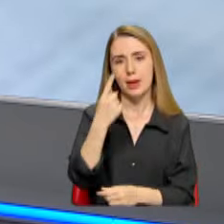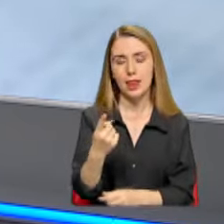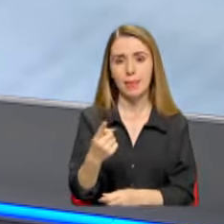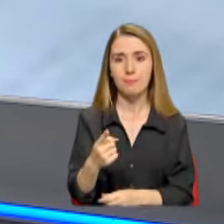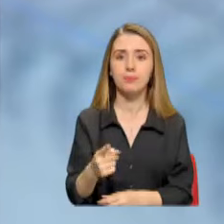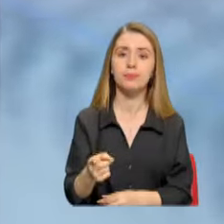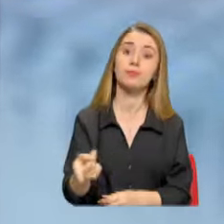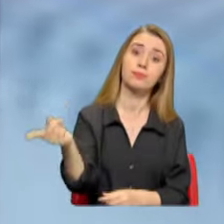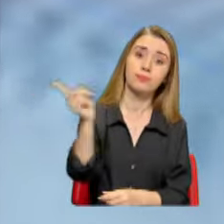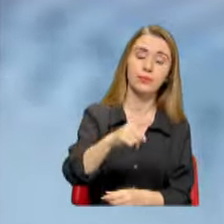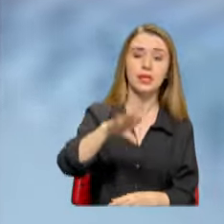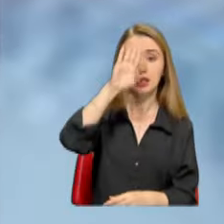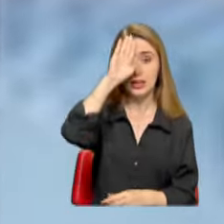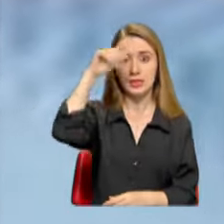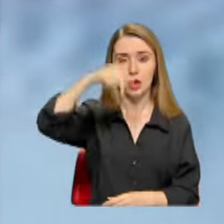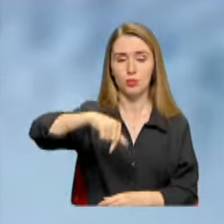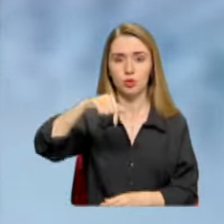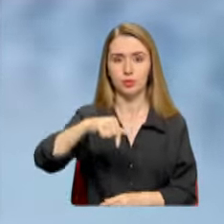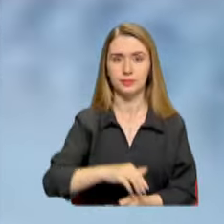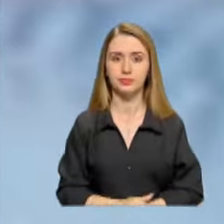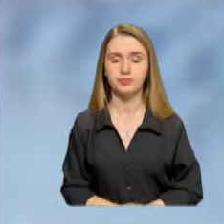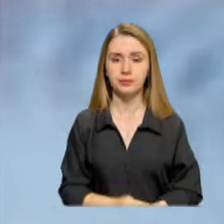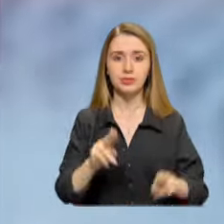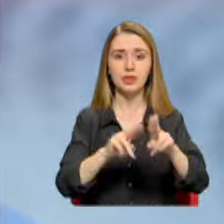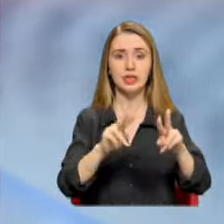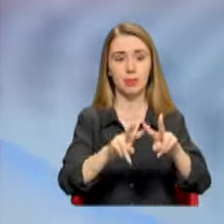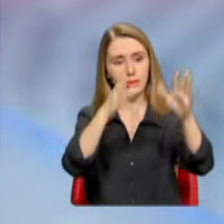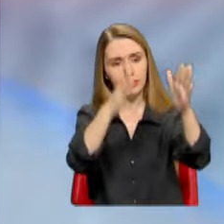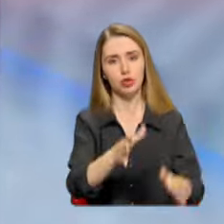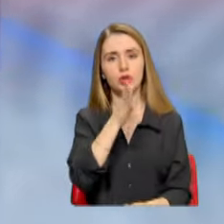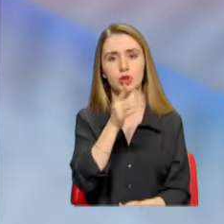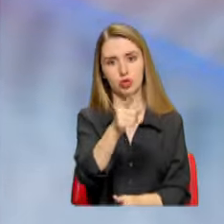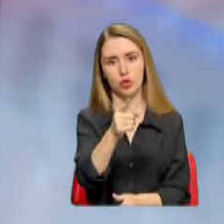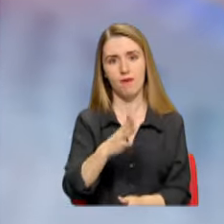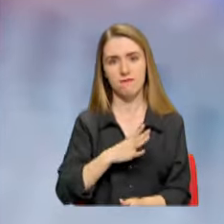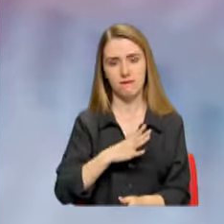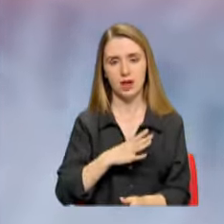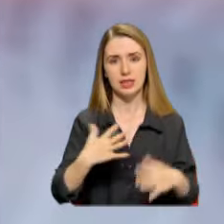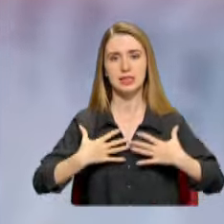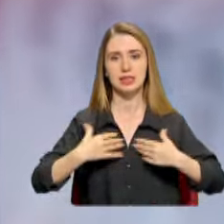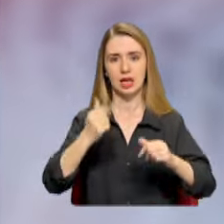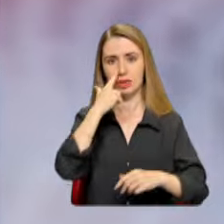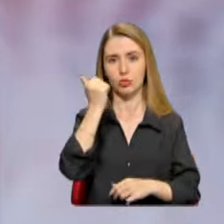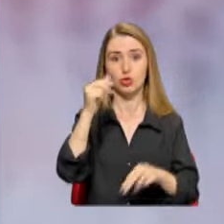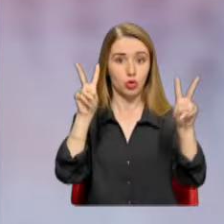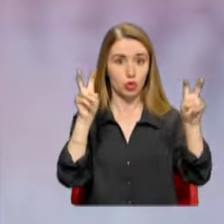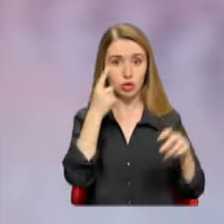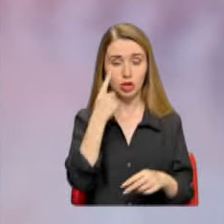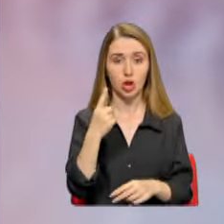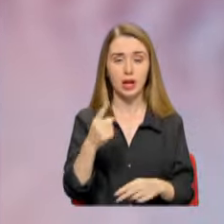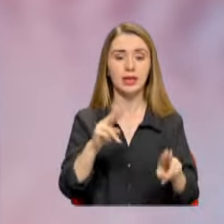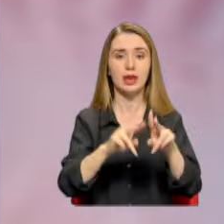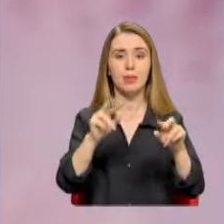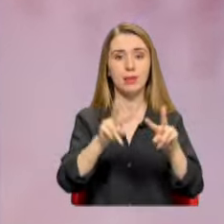yerlerine İstanbul'da e Kemal Memişoğlu biliyorsunuz öne çıkıyor Sağlık Müdürlüğü konusunda Kemal